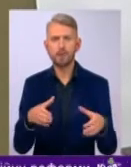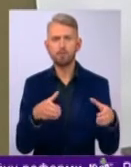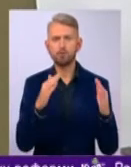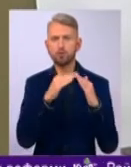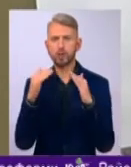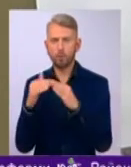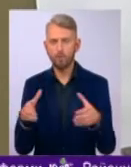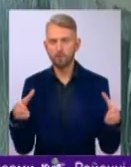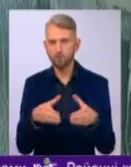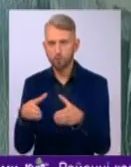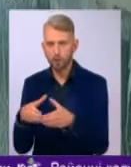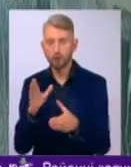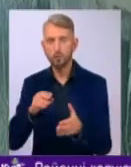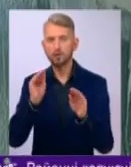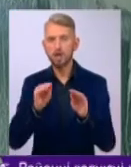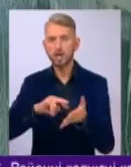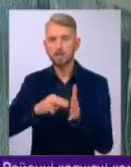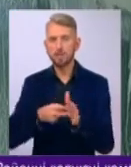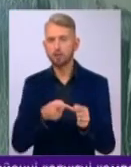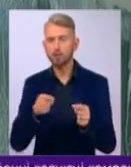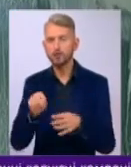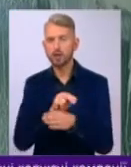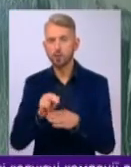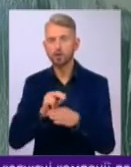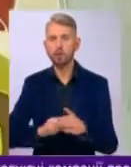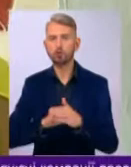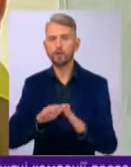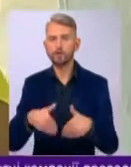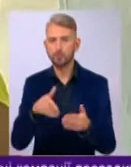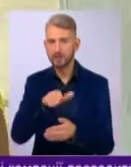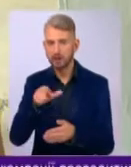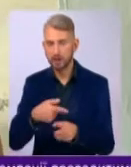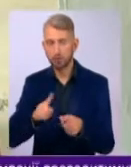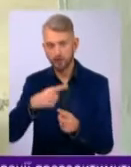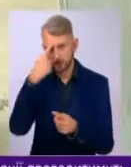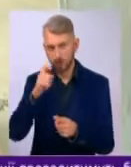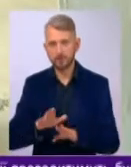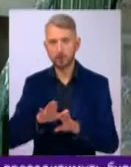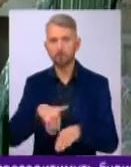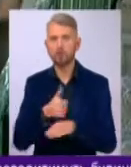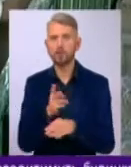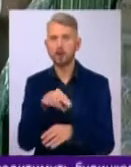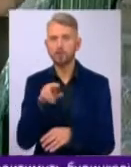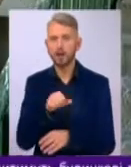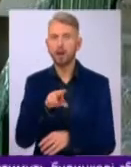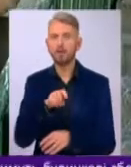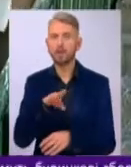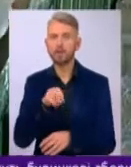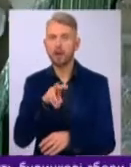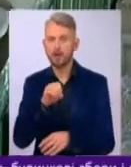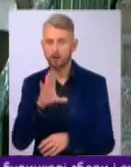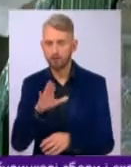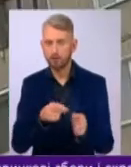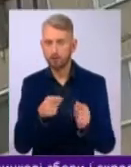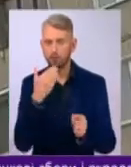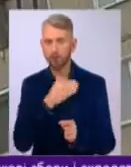збори і складатимуть плани поточних ремонтів на основі пропозицій киян. Про це заявив заступник голови КМДА Петро Пантелєєв.